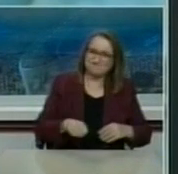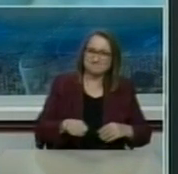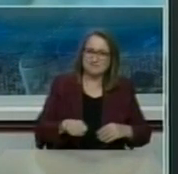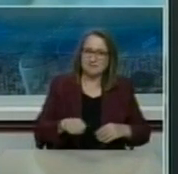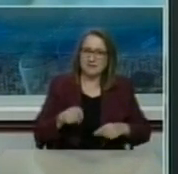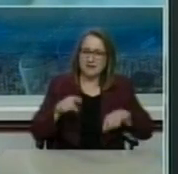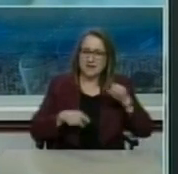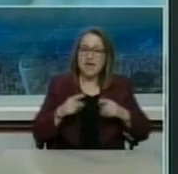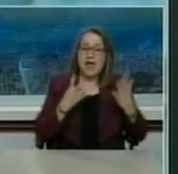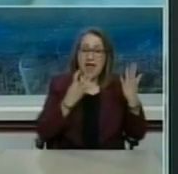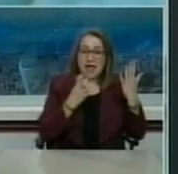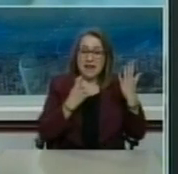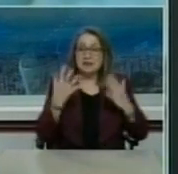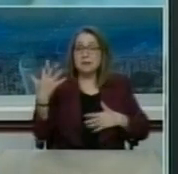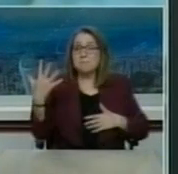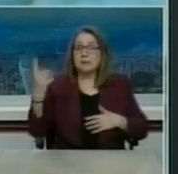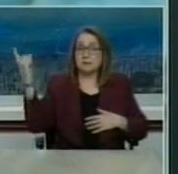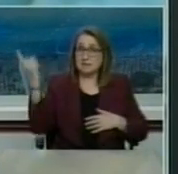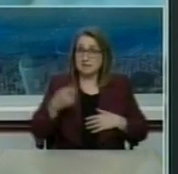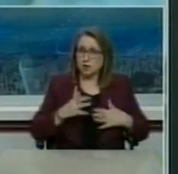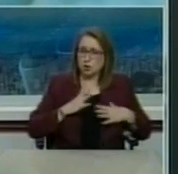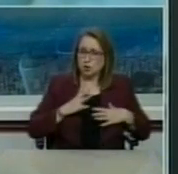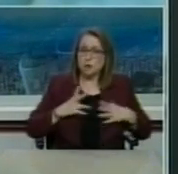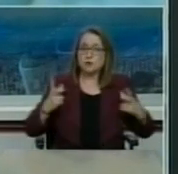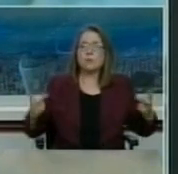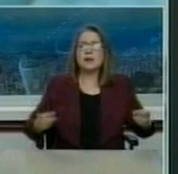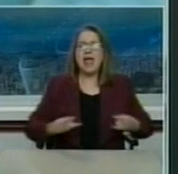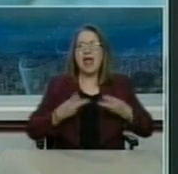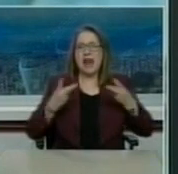ότι το 95% των ανθρώπων την περνάει, το